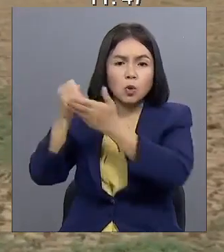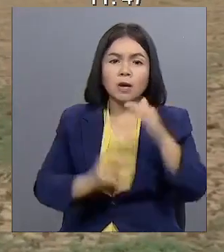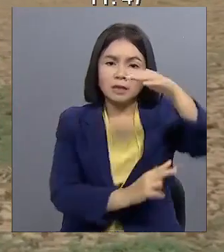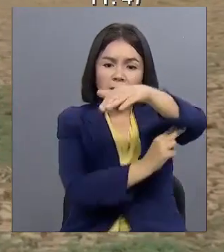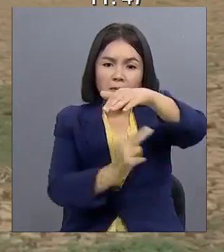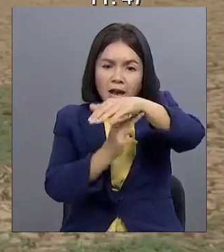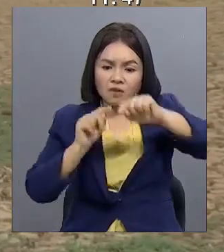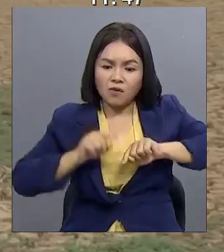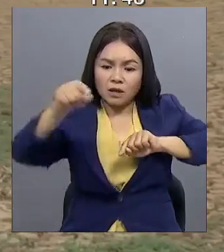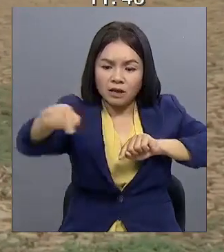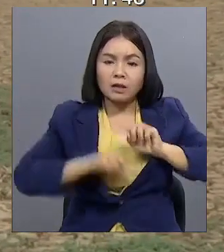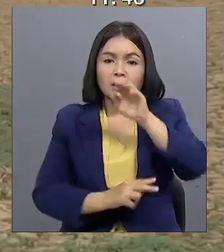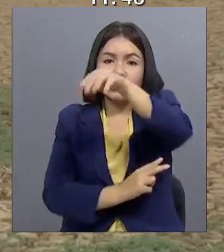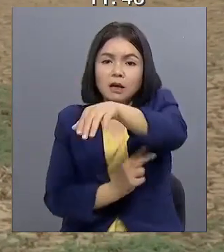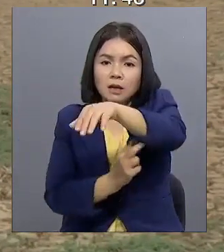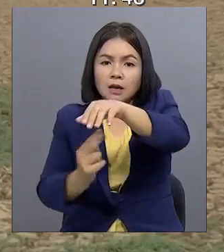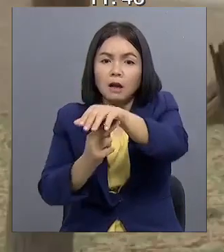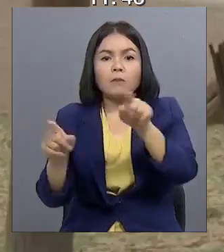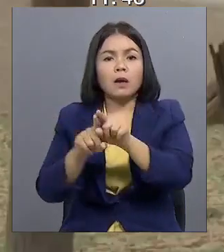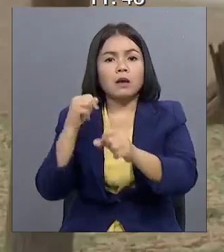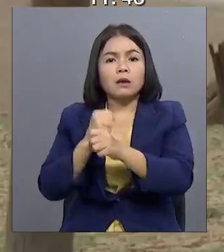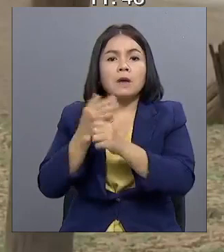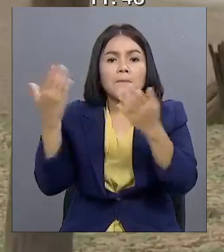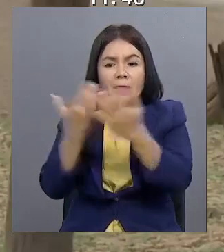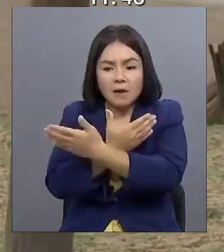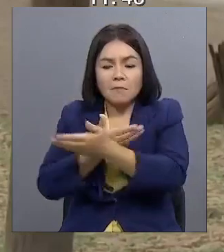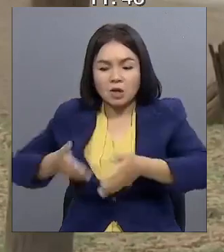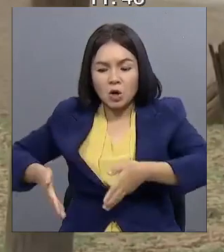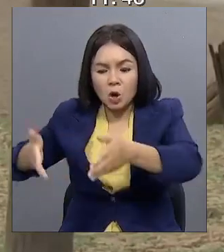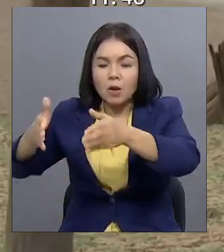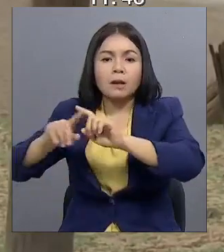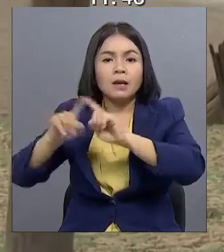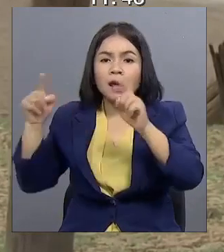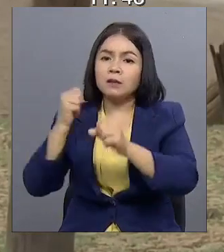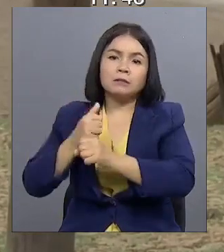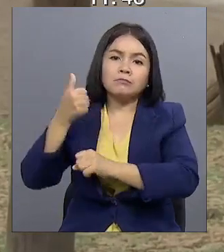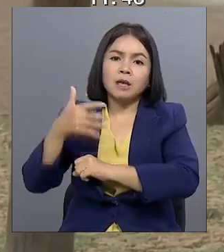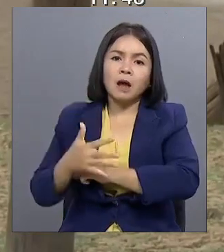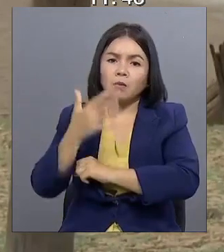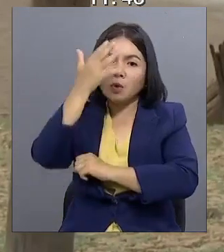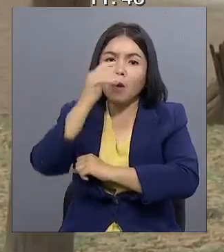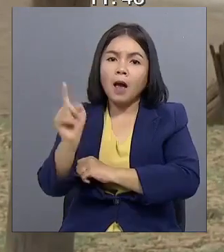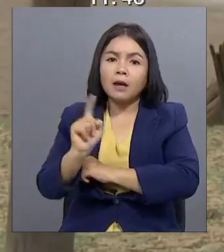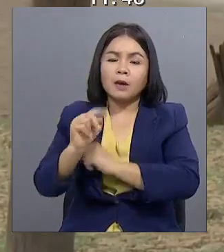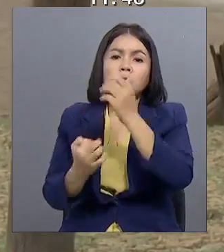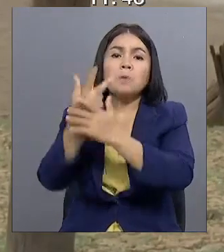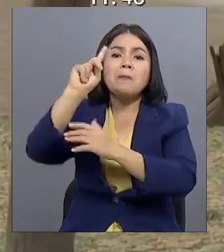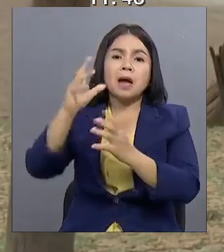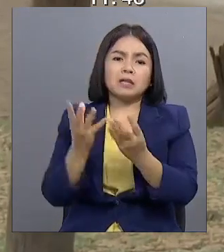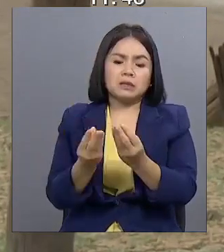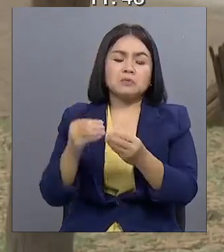ร2ฝั่งและทำถนนไปยังท่าน้ำที่อยู่ไกลกว่าเดิมแต่ก็ไม่สามารถทำได้เนื่องจากอยู่ในเขตอุทยานแห่งชาติแม่ปิง